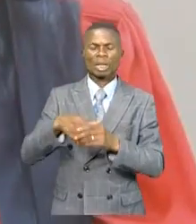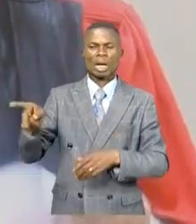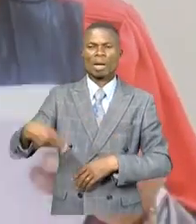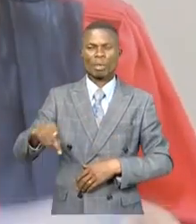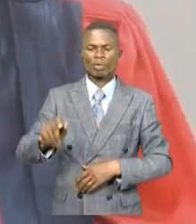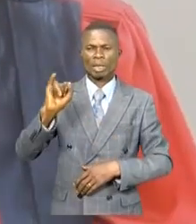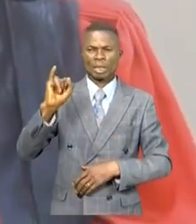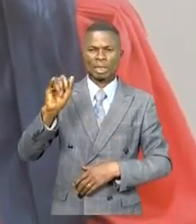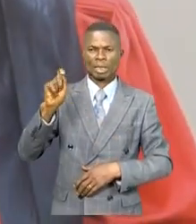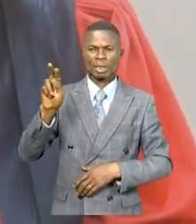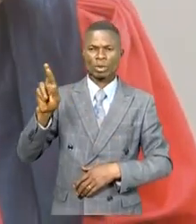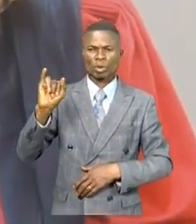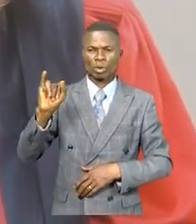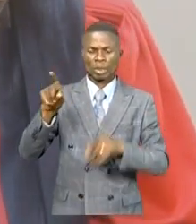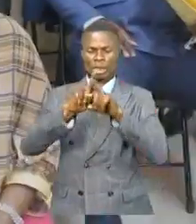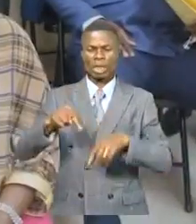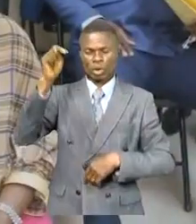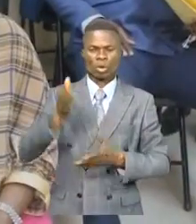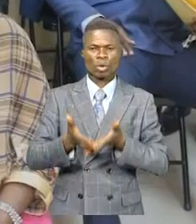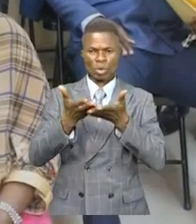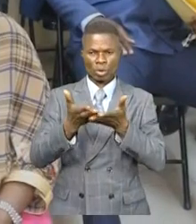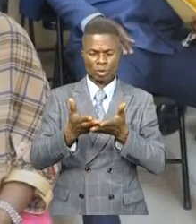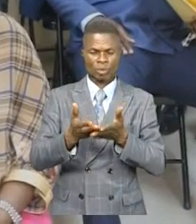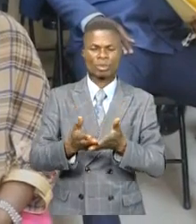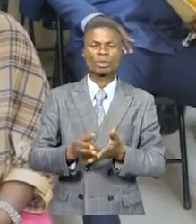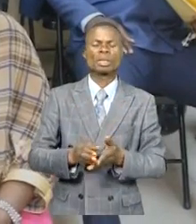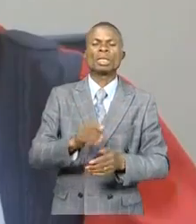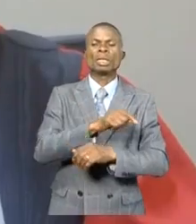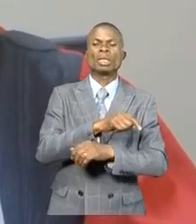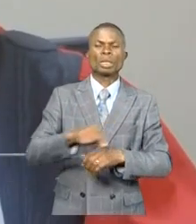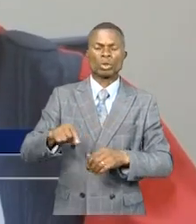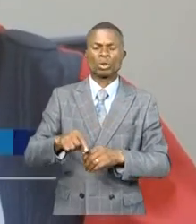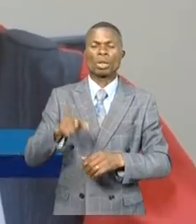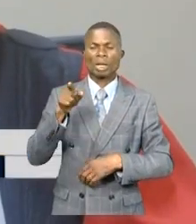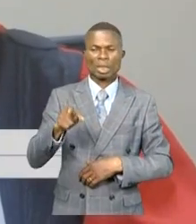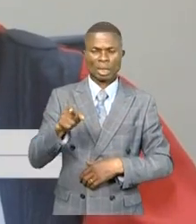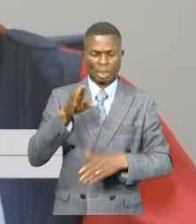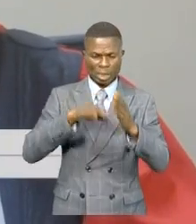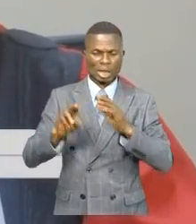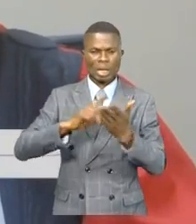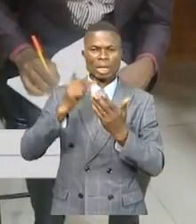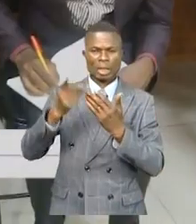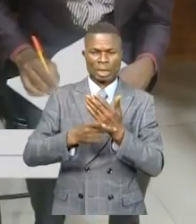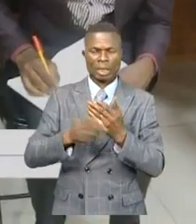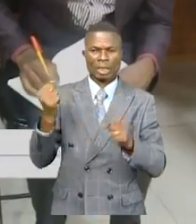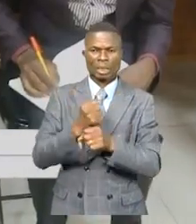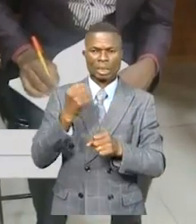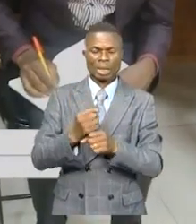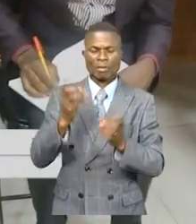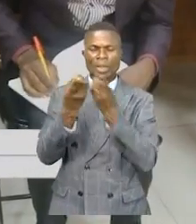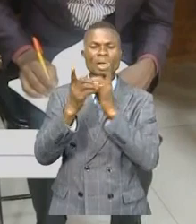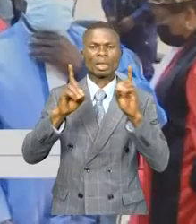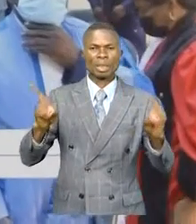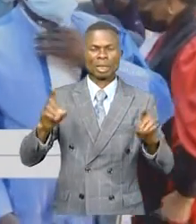provinces et du Nord Kivu. Cette audience, il faut le souligner, entre dans le cadre de l'exercice démocratique